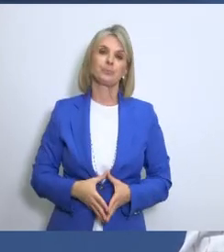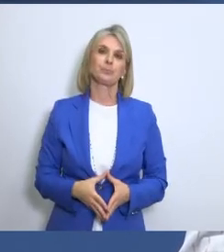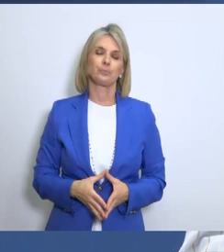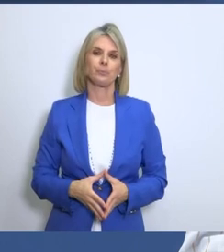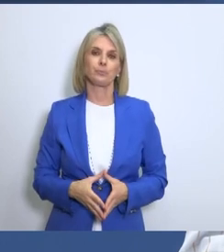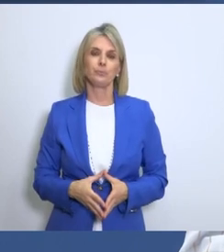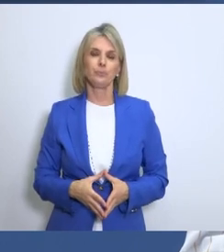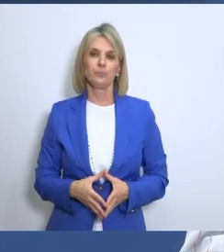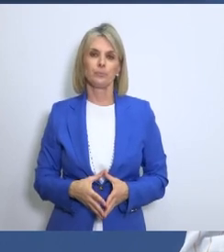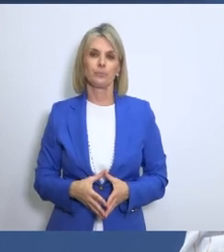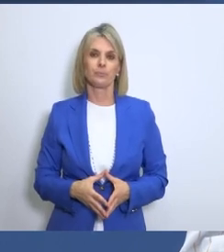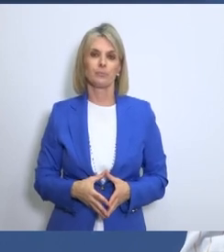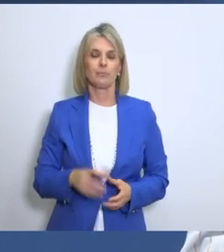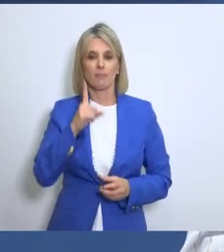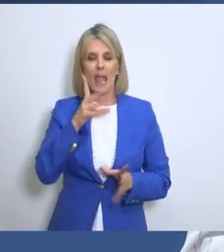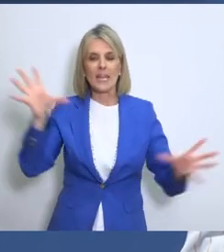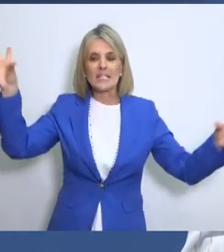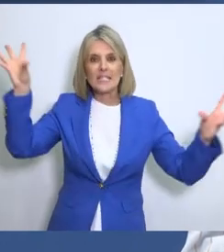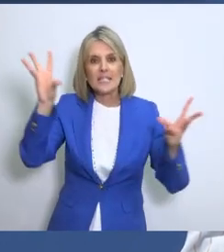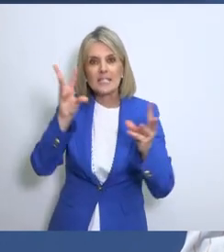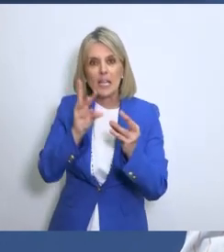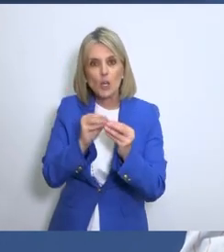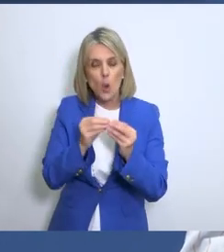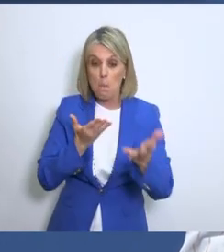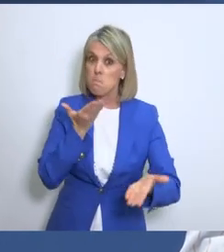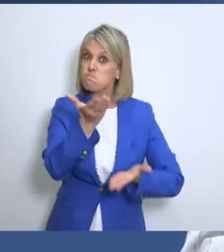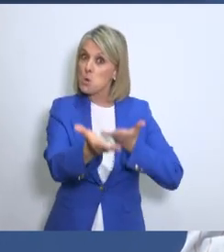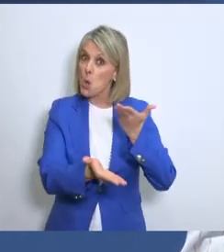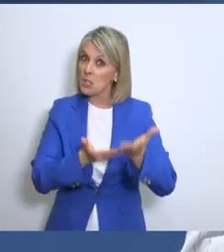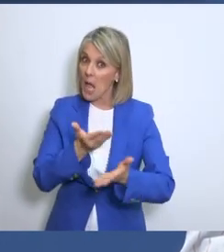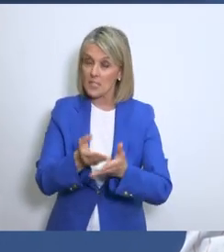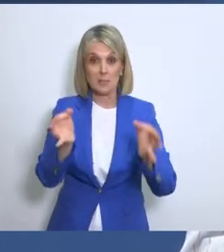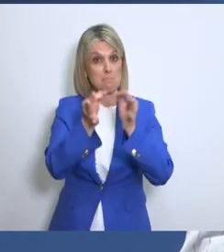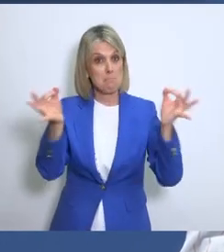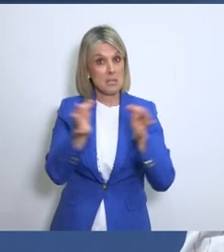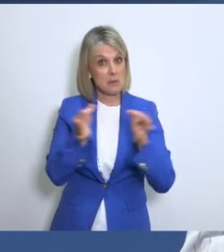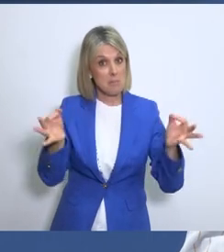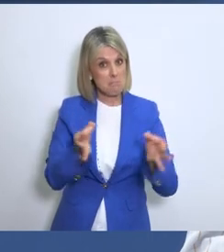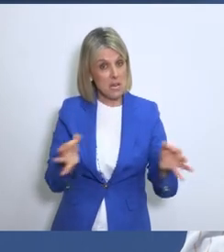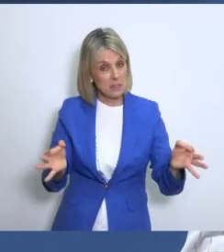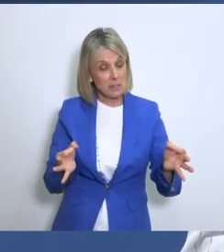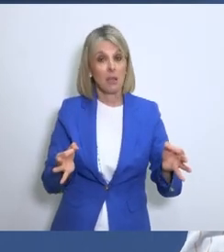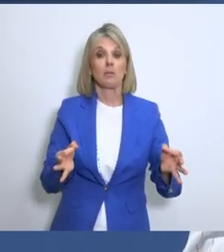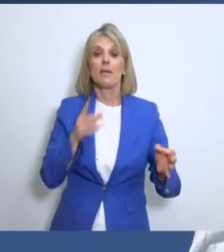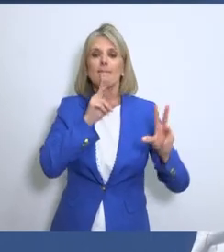Είναι ένα σύνολο προτάσεων, ένα σύνολο